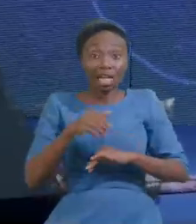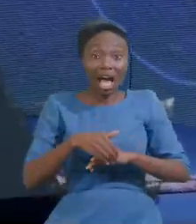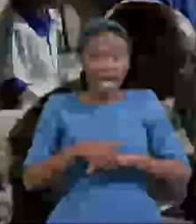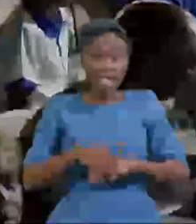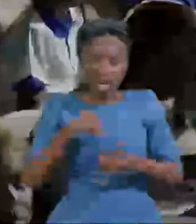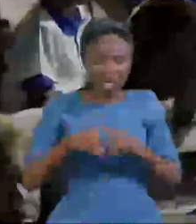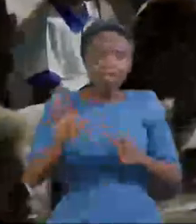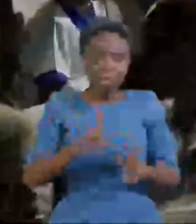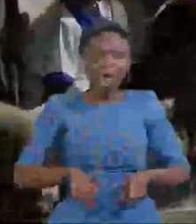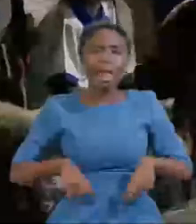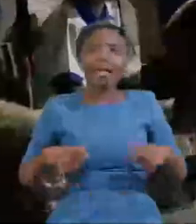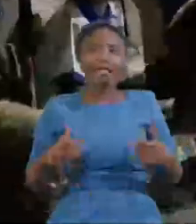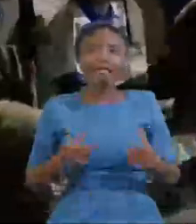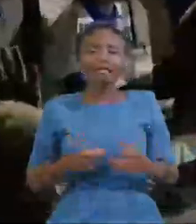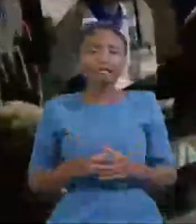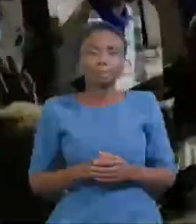Quelque chose va arriver aujourd'hui.